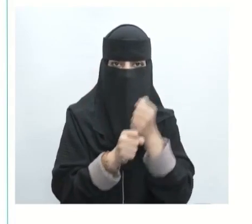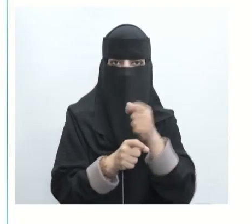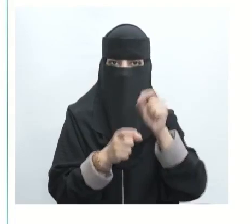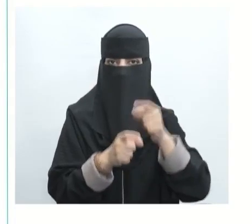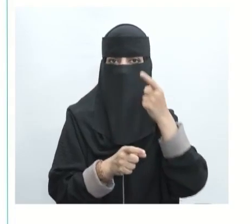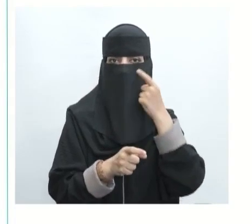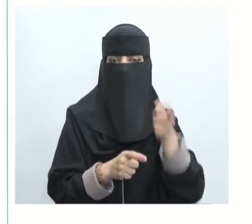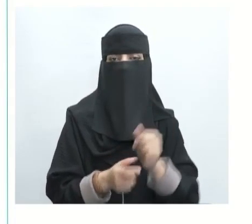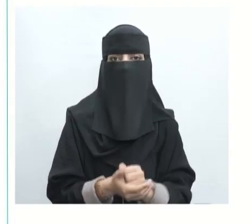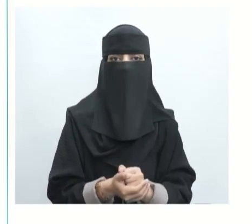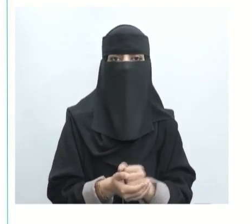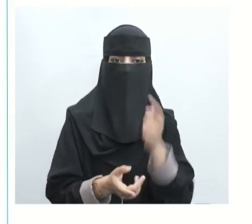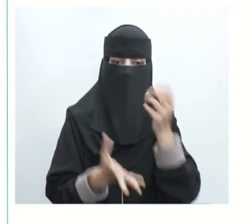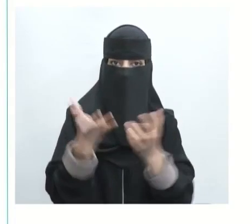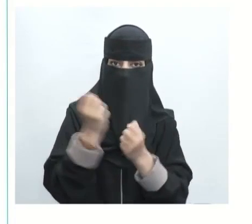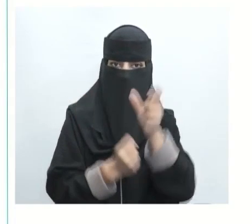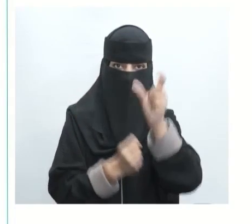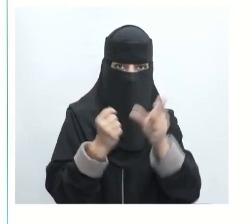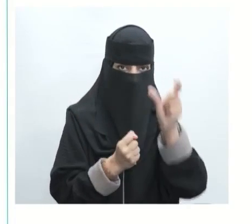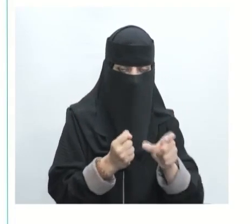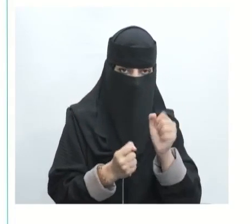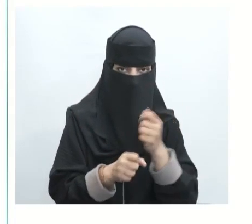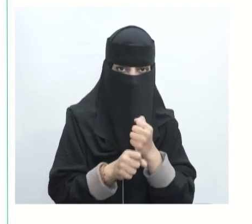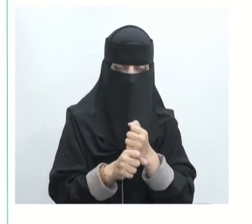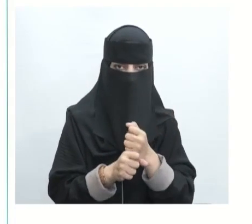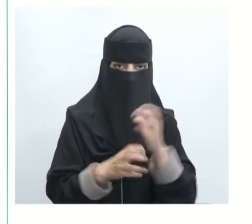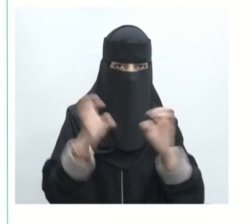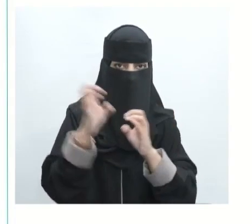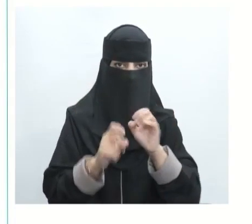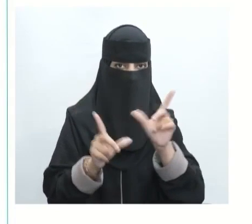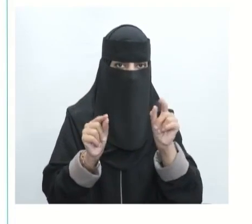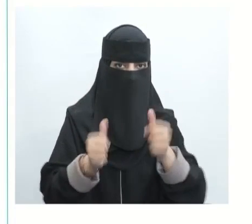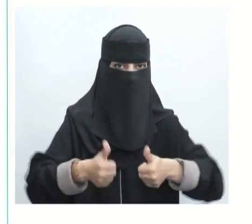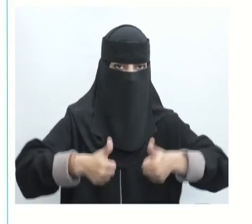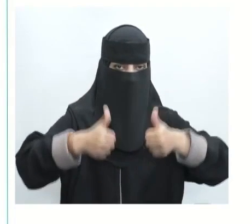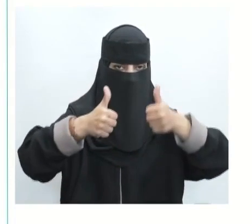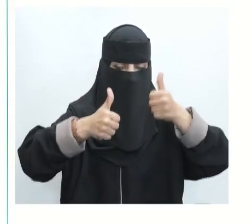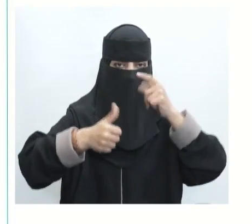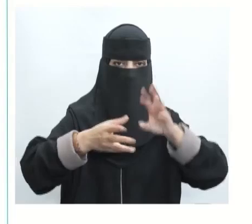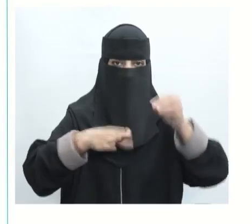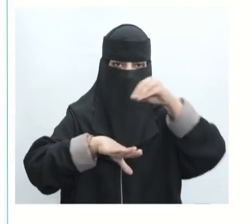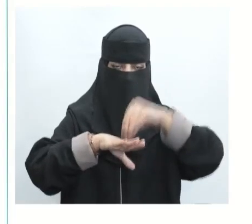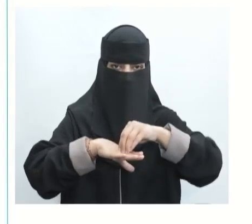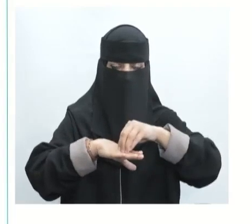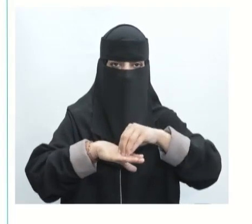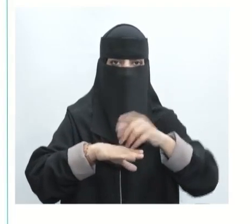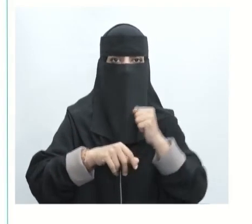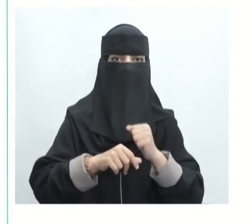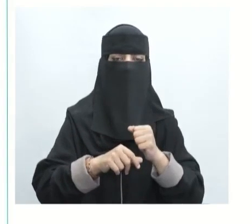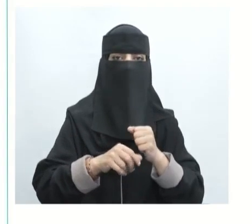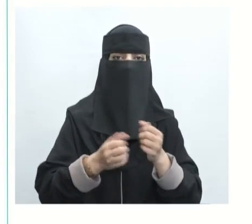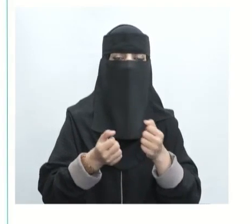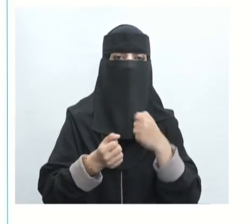حياتك. كذلك أن يكتسب الطالب اتجاهات وقيما إيجابية تتعلق بمحور الوطن، ولاء